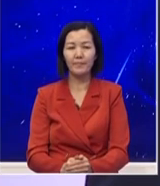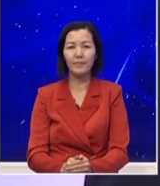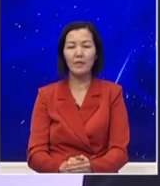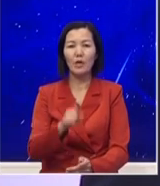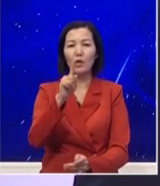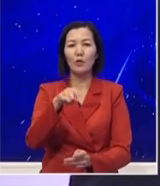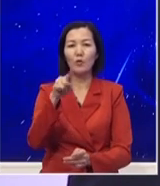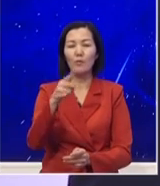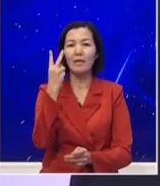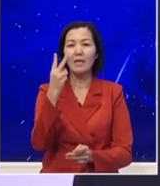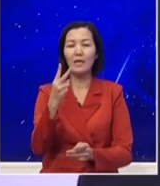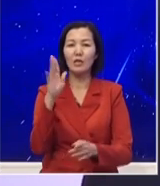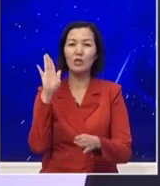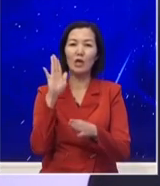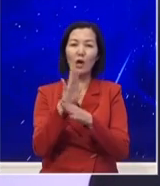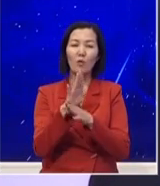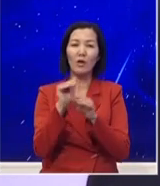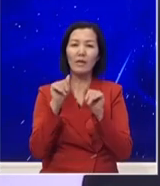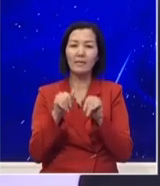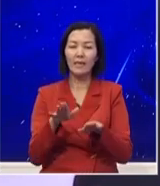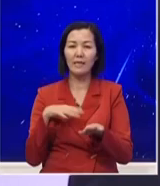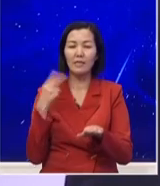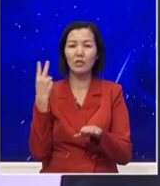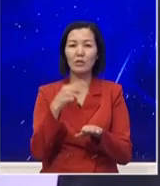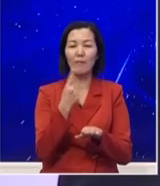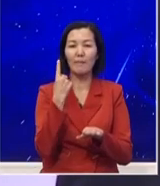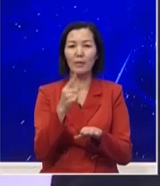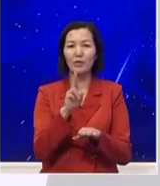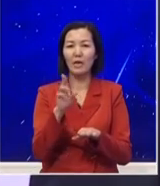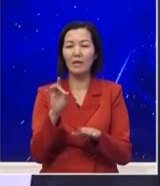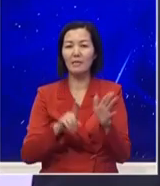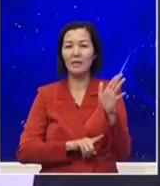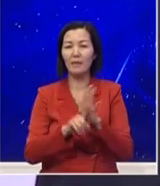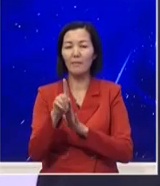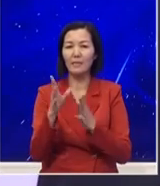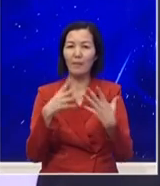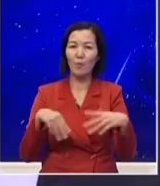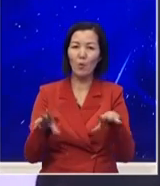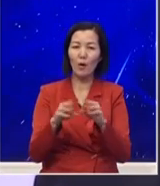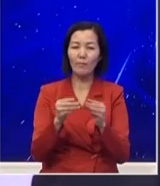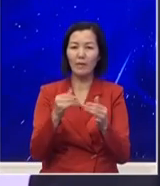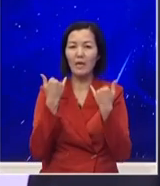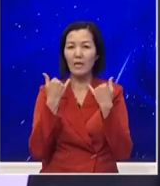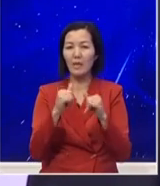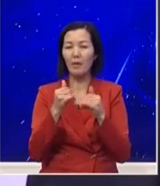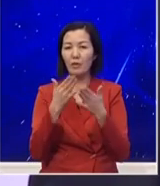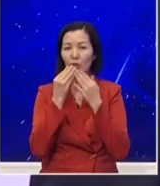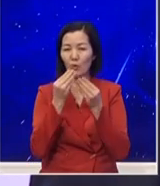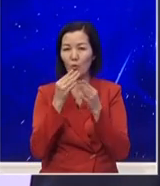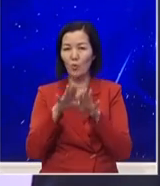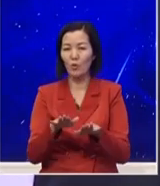Номері 2-ші қаулысына сәйкес 21-ші қаңтардан қоғамдық тамақтану орындары